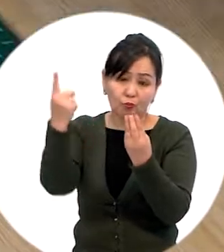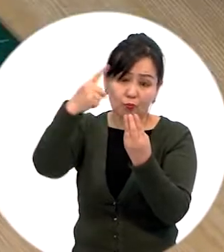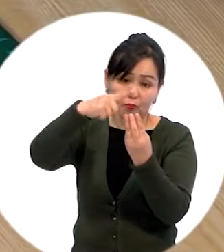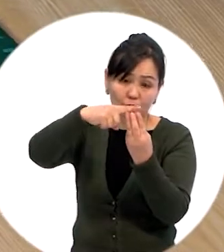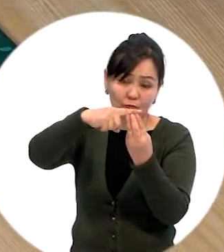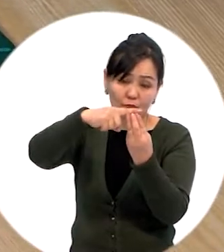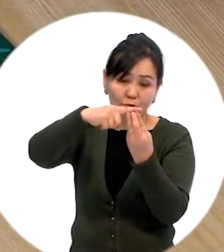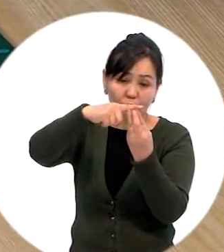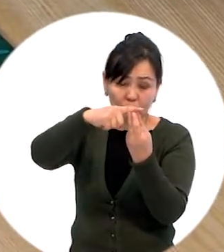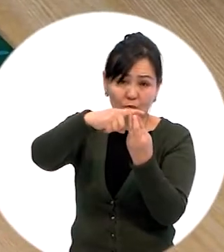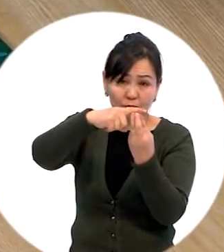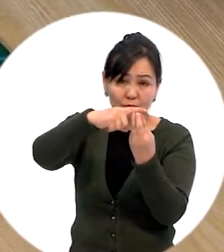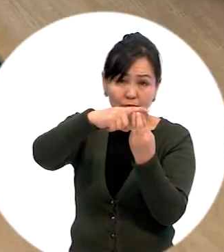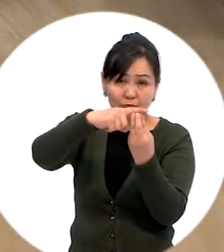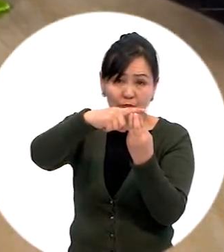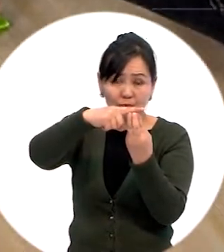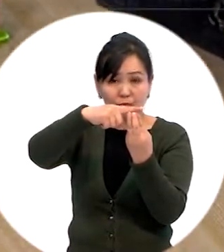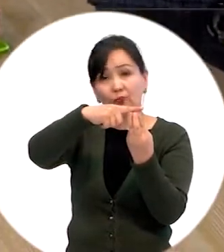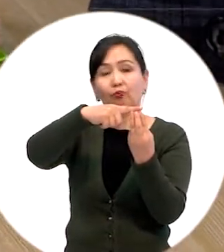авчээ.